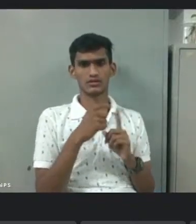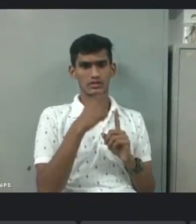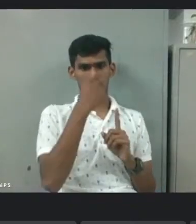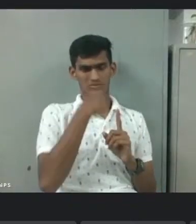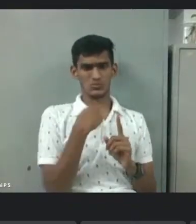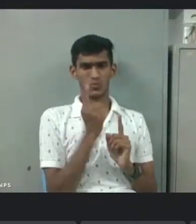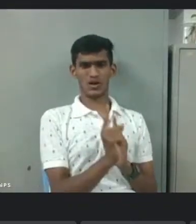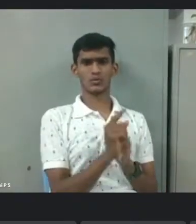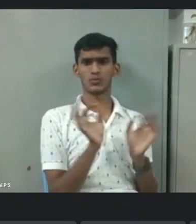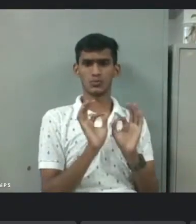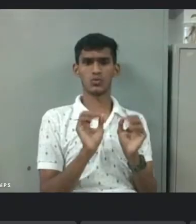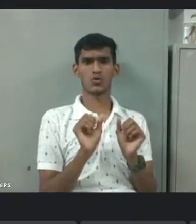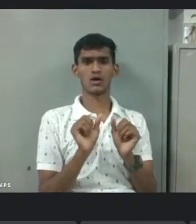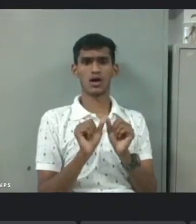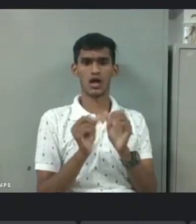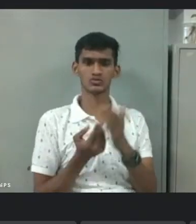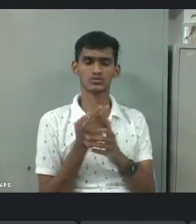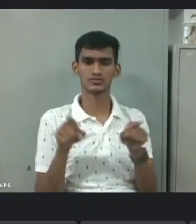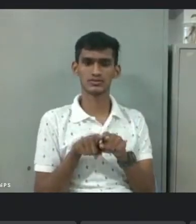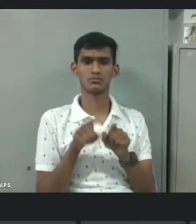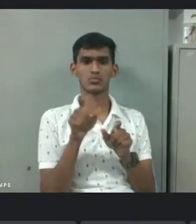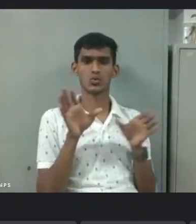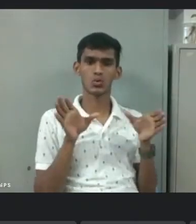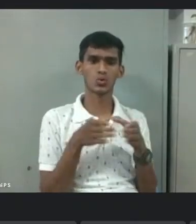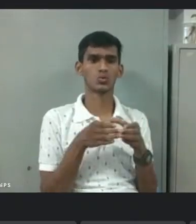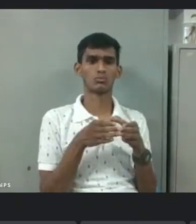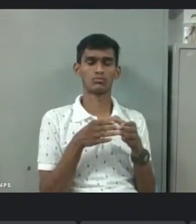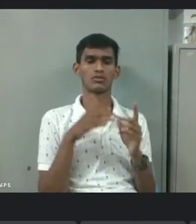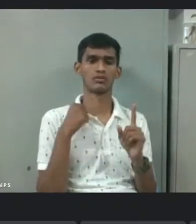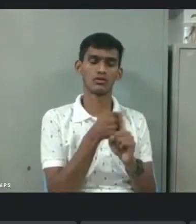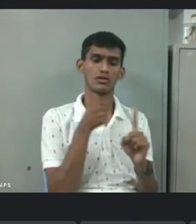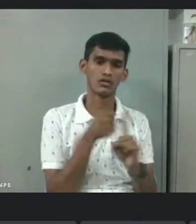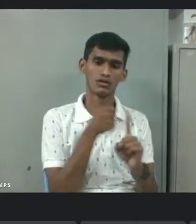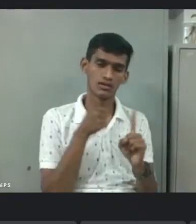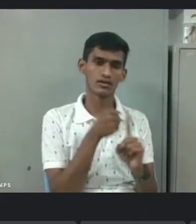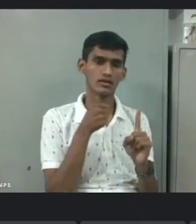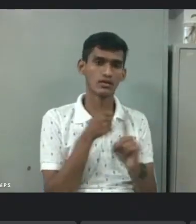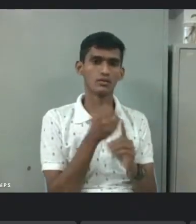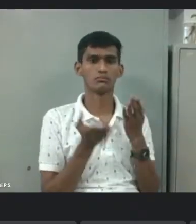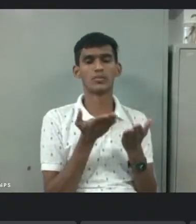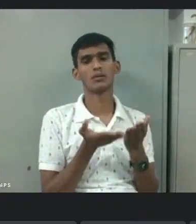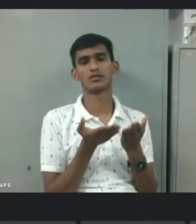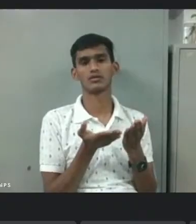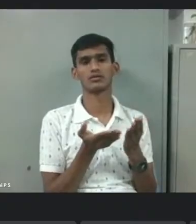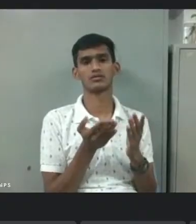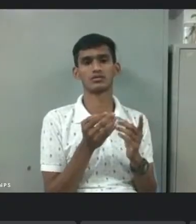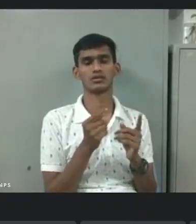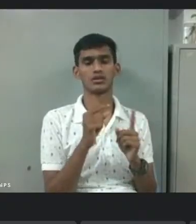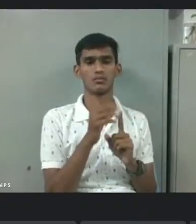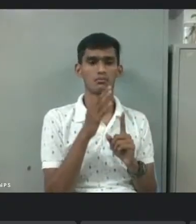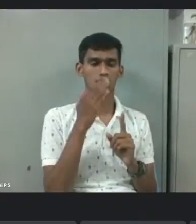പേര് ഇതിനു വേണ്ടിയിട്ട് മുന്നിട്ട് ഇറങ്ങുമ്പോൾ തീർച്ചയായിട്ടും ഇന്നല്ലെങ്കിൽ നാളെ എന്തായാലും നടക്കും. അപ്പൊ അതിന് ഈ പഞ്ചായത്തിനെ ഇൻഫ്ലുവൻസ് ചെയ്യാനായിട്ടും